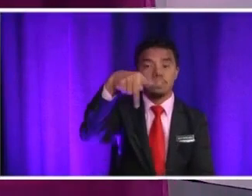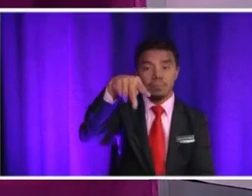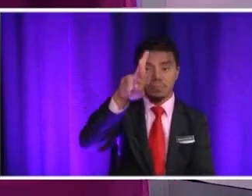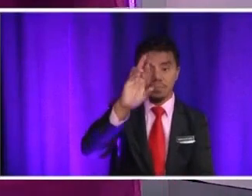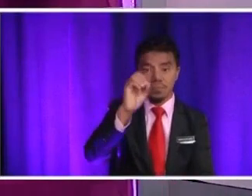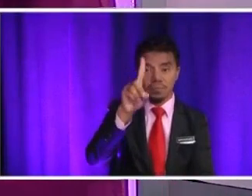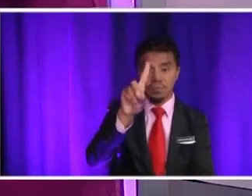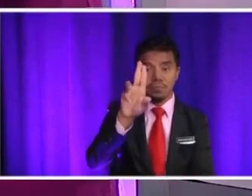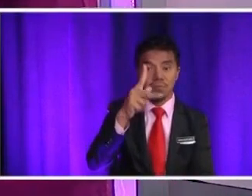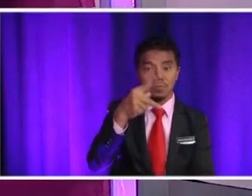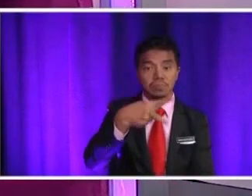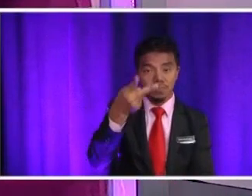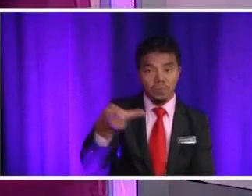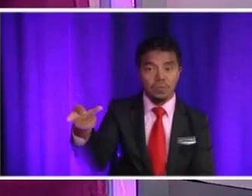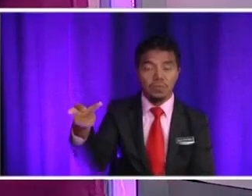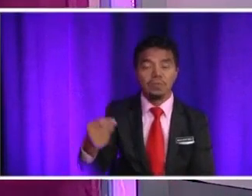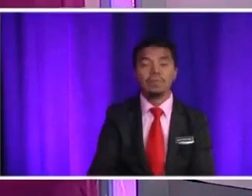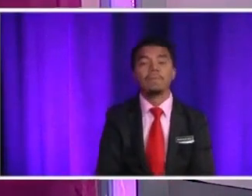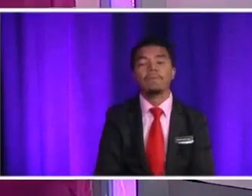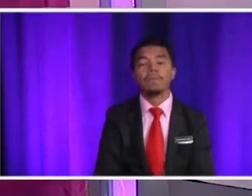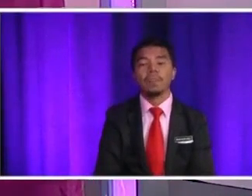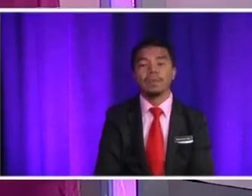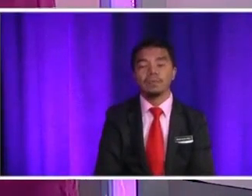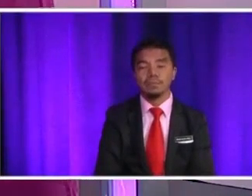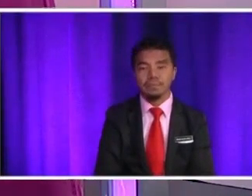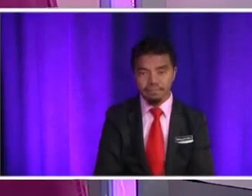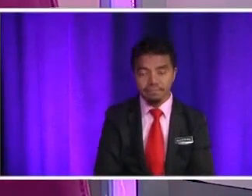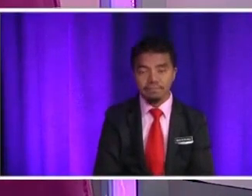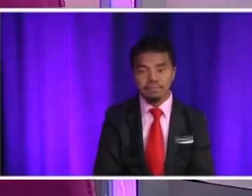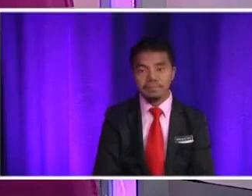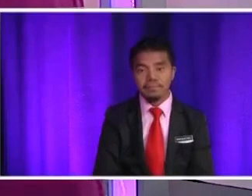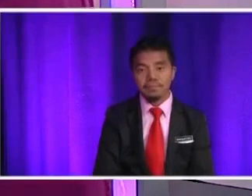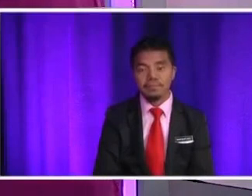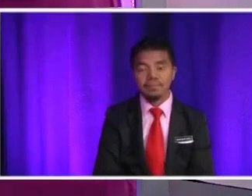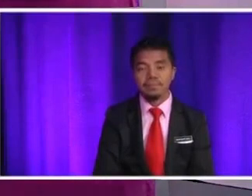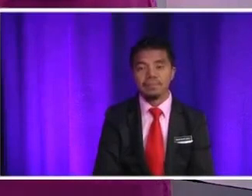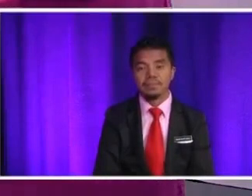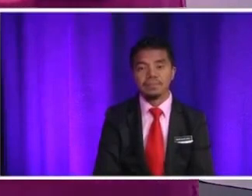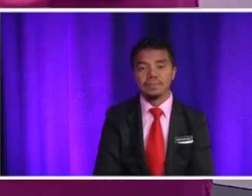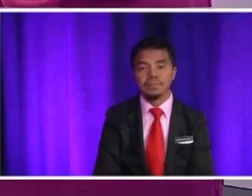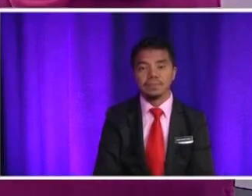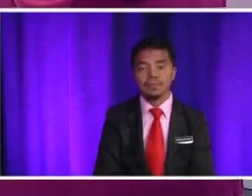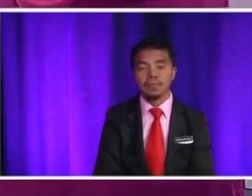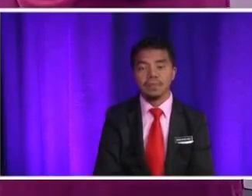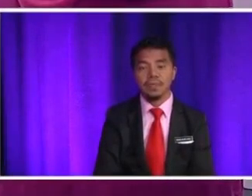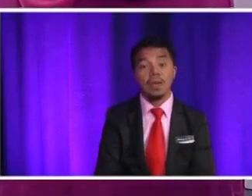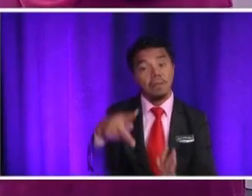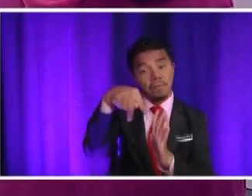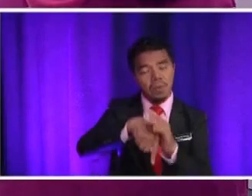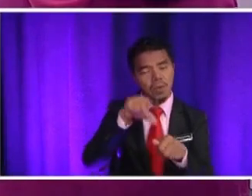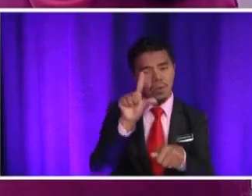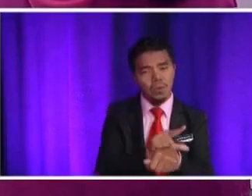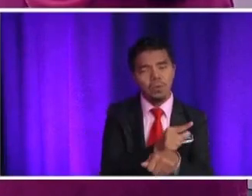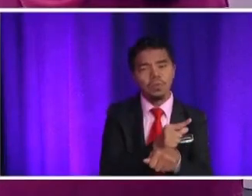maklumat yang diberikan itu yang memenuhi kehendak. Memenuhi kehendak pengguna, keperluan pengguna. Produk tu kena ceritalah